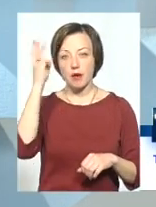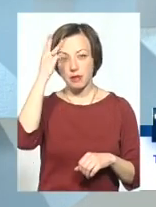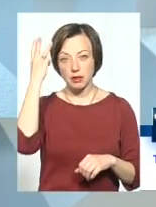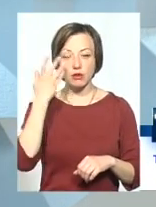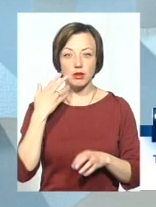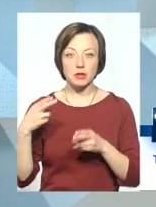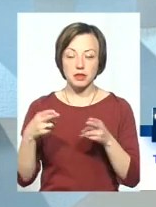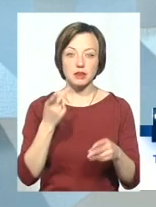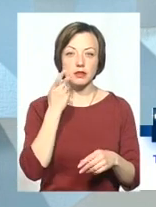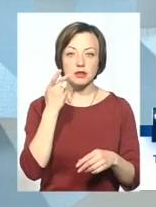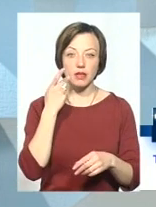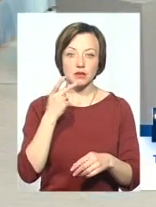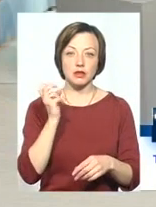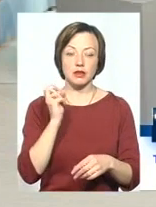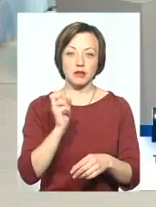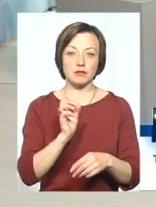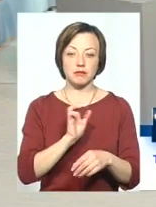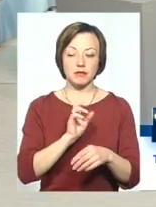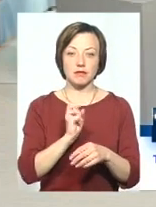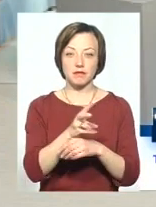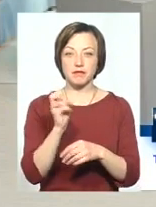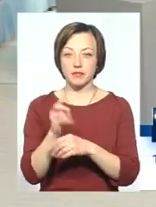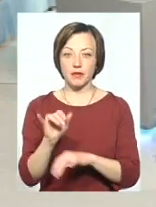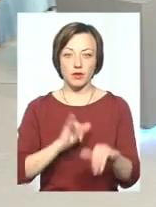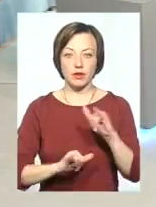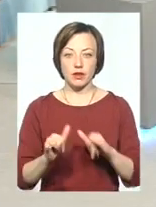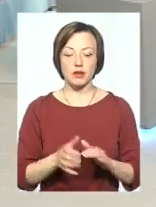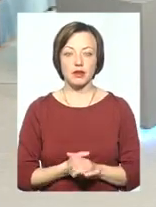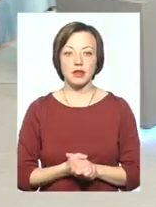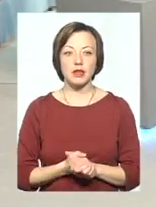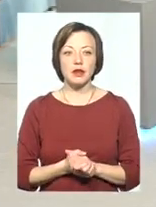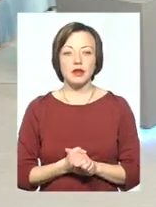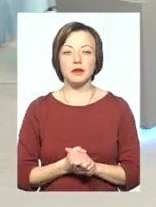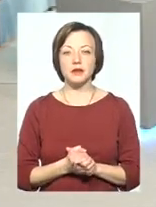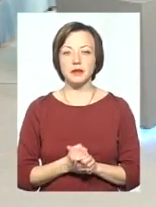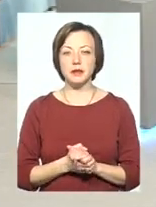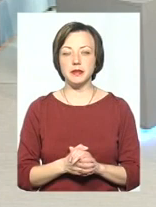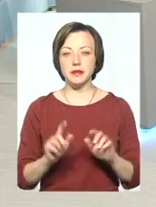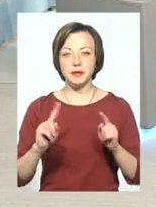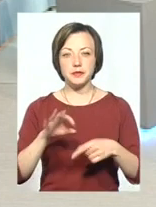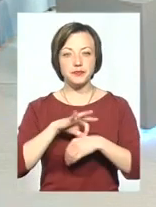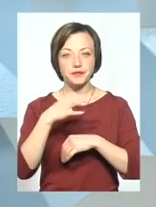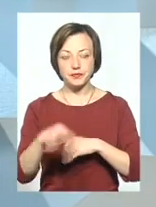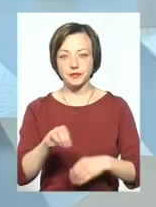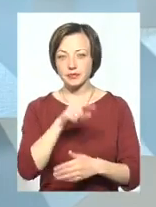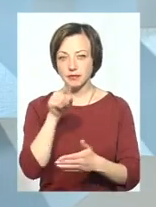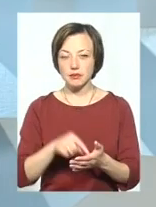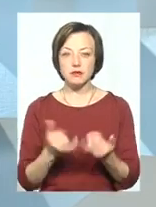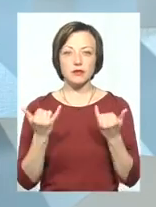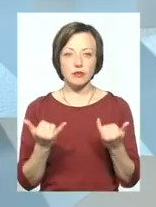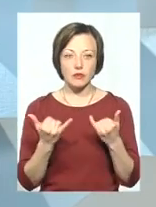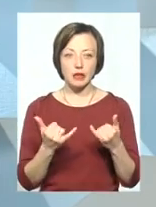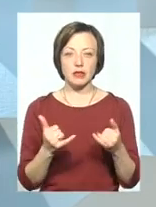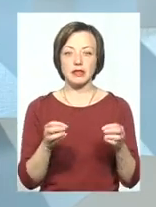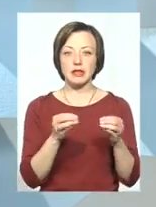коли не приїдеш, завжди футболять? Дякую. Дуже болюче питання. І сьогодні, напевно, з